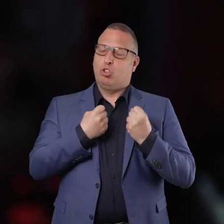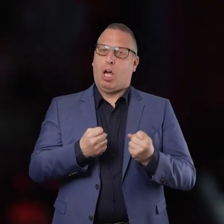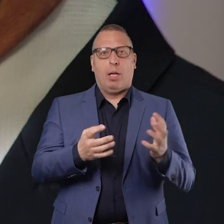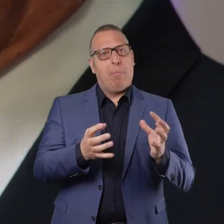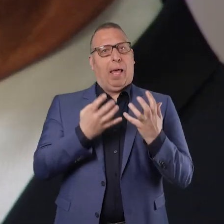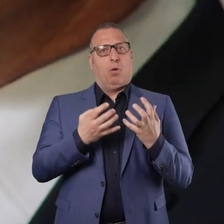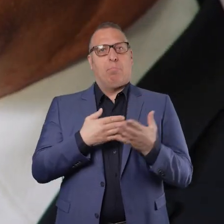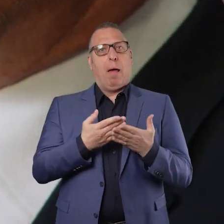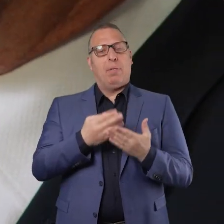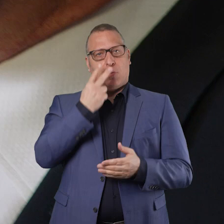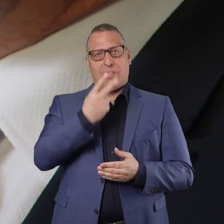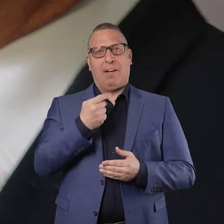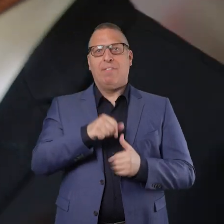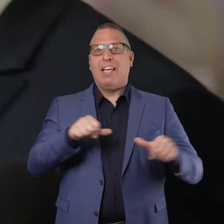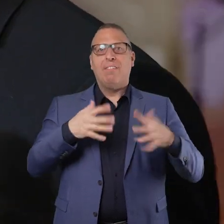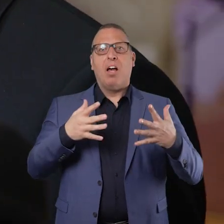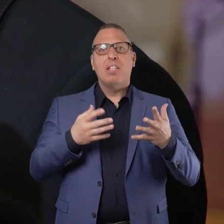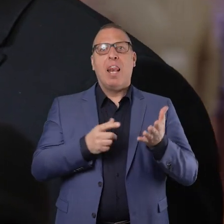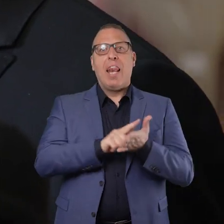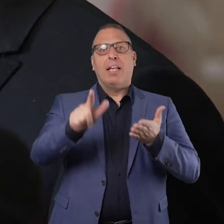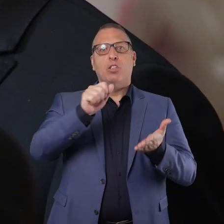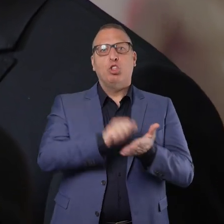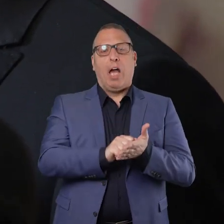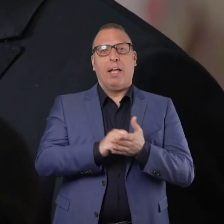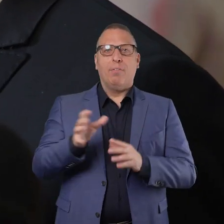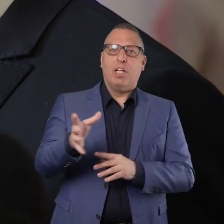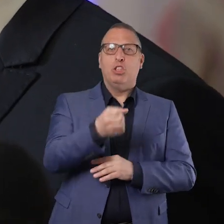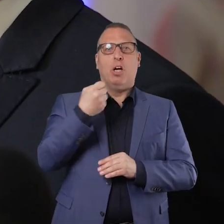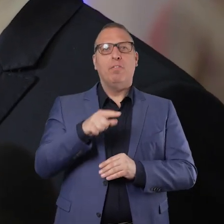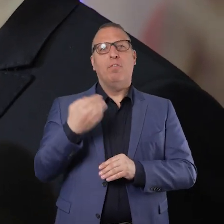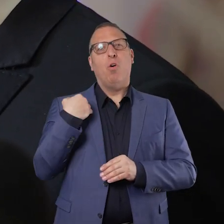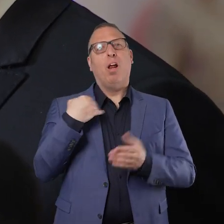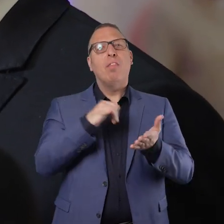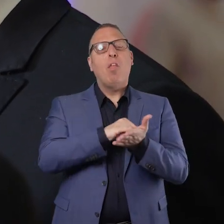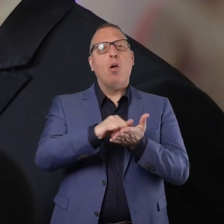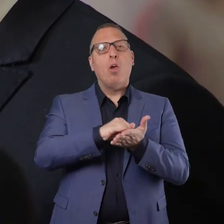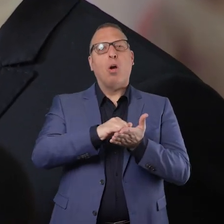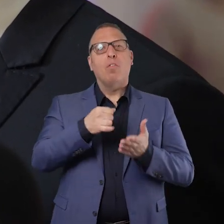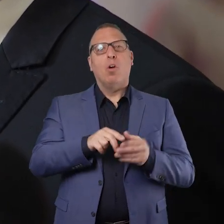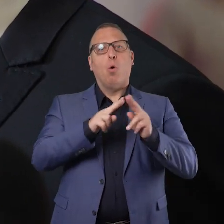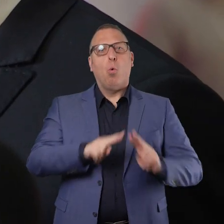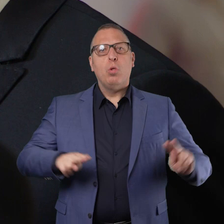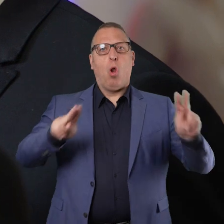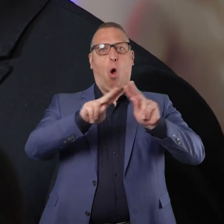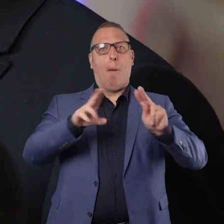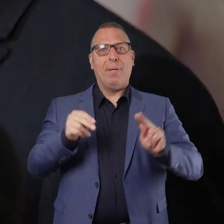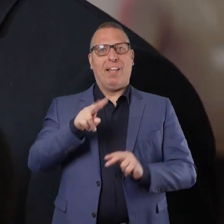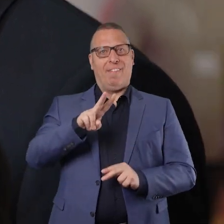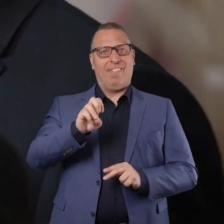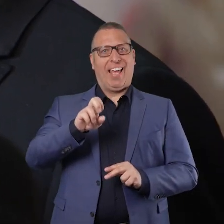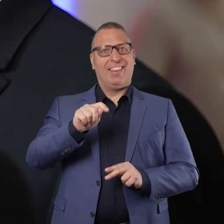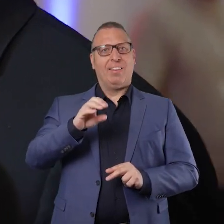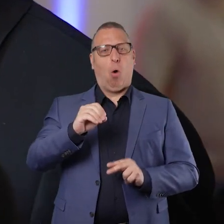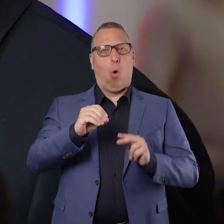Ich war sehr beeindruckt zu sehen, zum Beispiel, was Liechtenstein erreichen konnte im New York im Rahmen der UNO mit